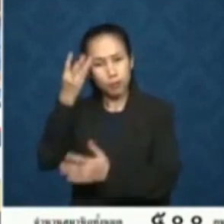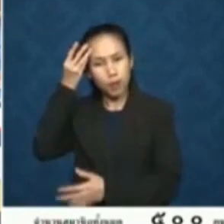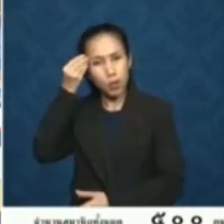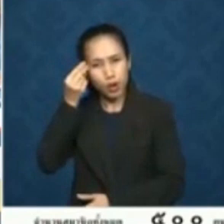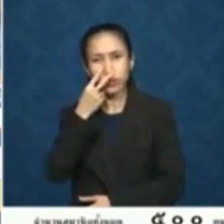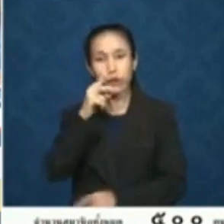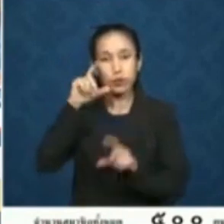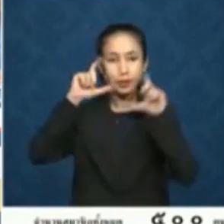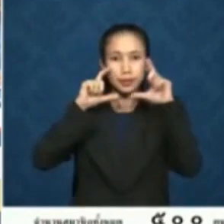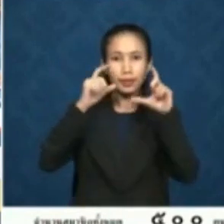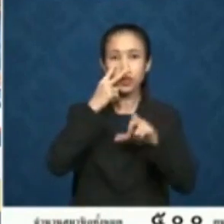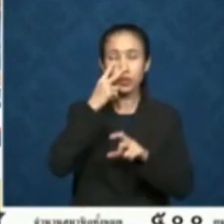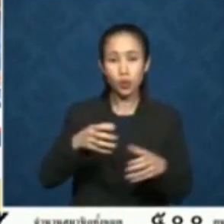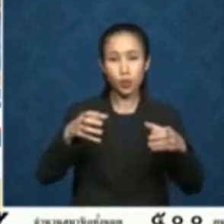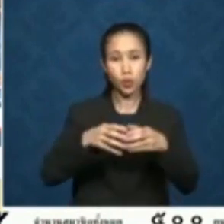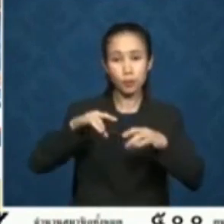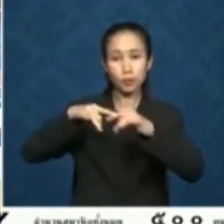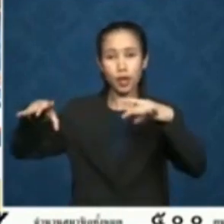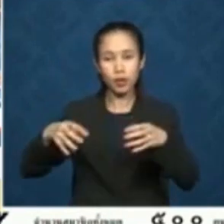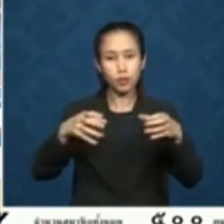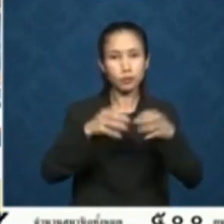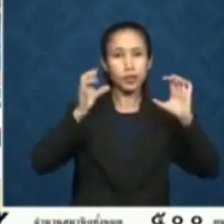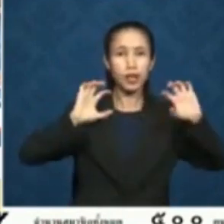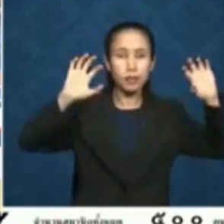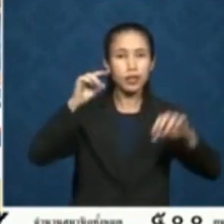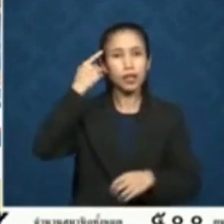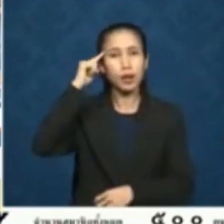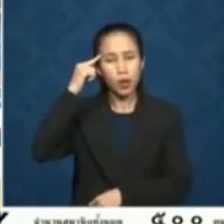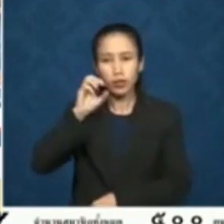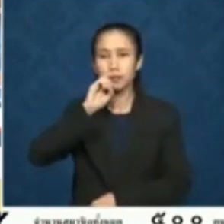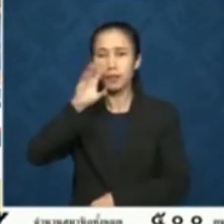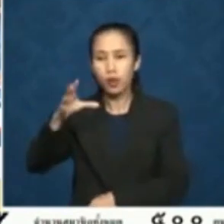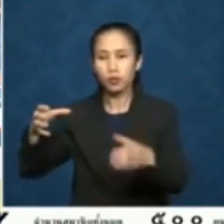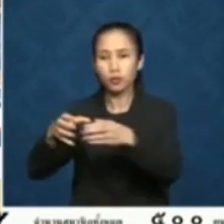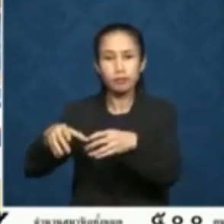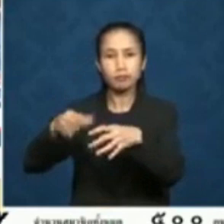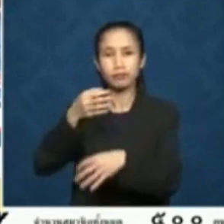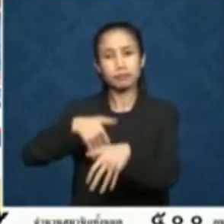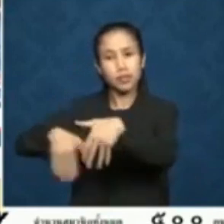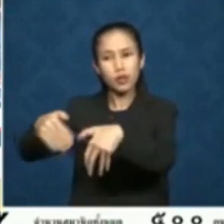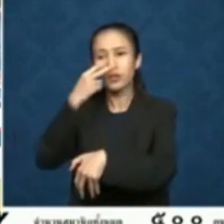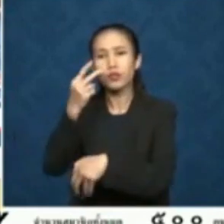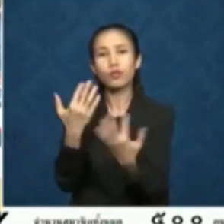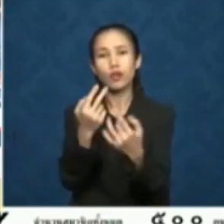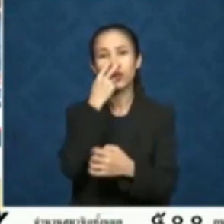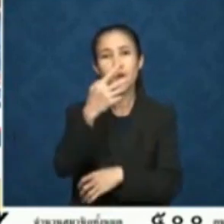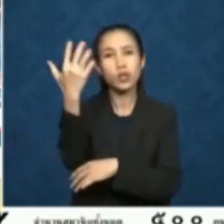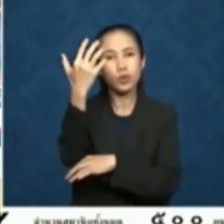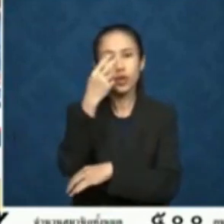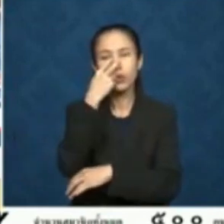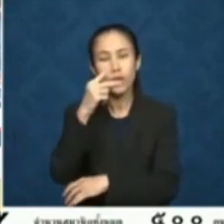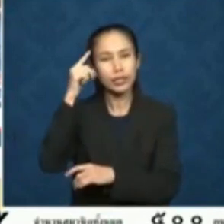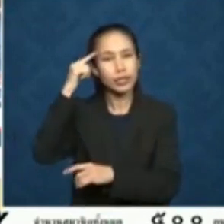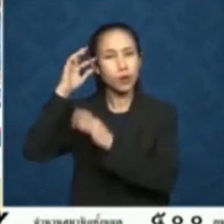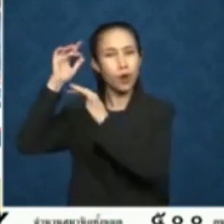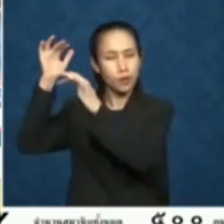สีหน้าไม่ใช่แค่ฝ่ายค้านแต่ฝ่ายรัฐบาลก็ยังไม่รู้ว่าจะไปตอบพี่น้องชาวประมงที่เขาดูทีวีกันอยู่อย่